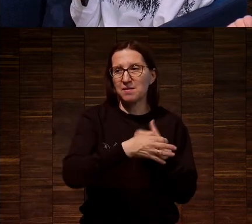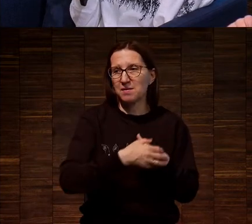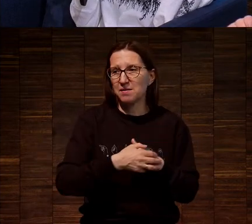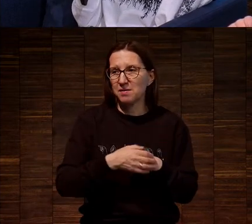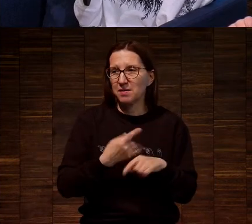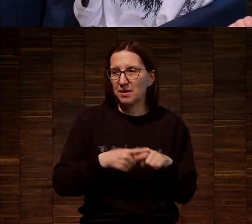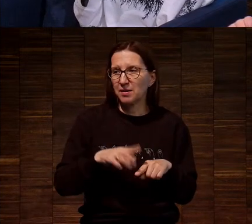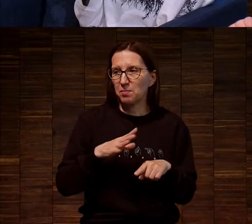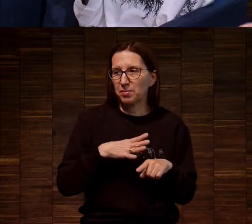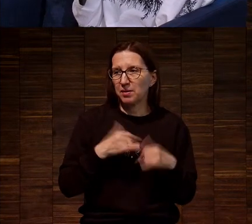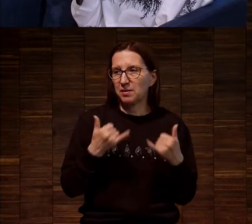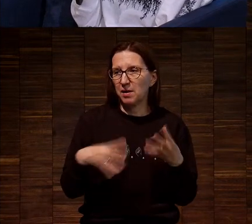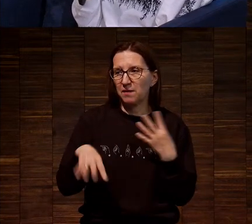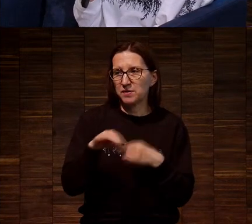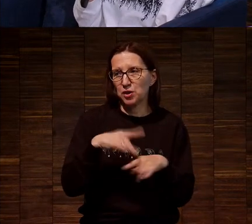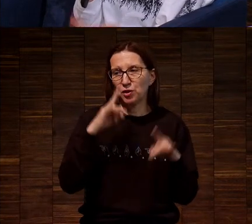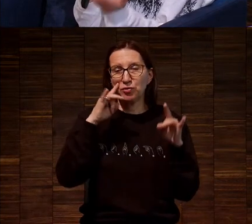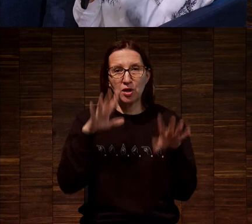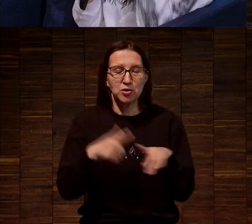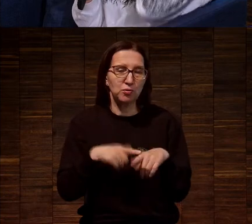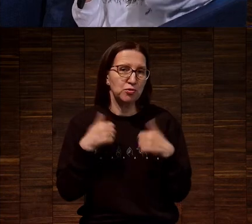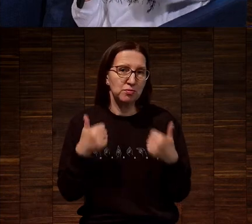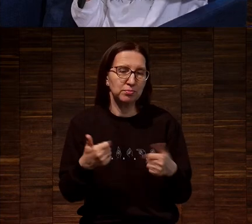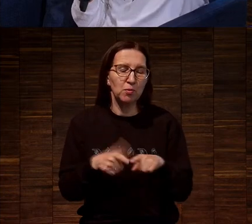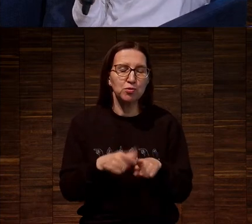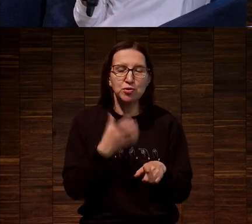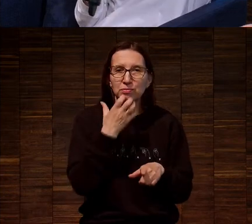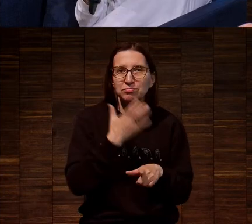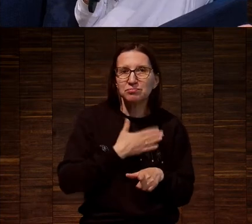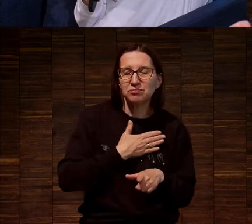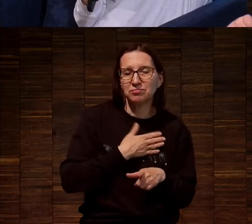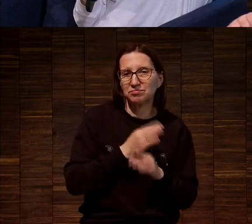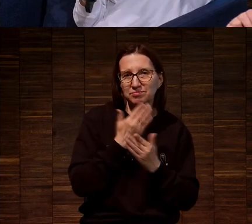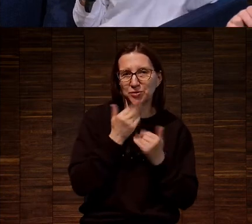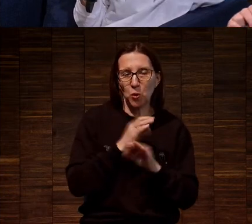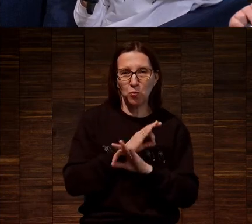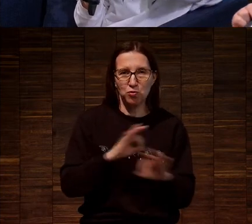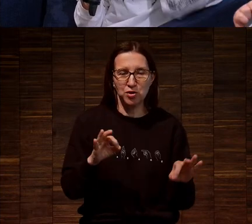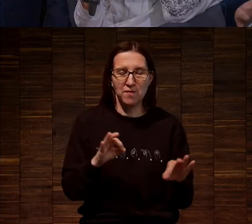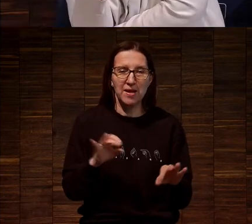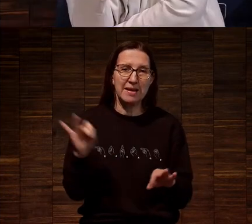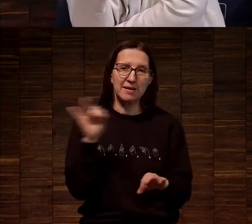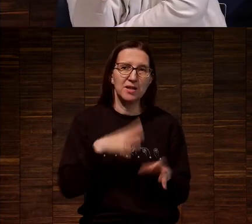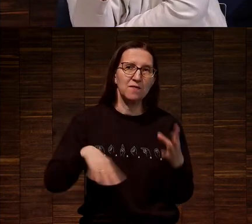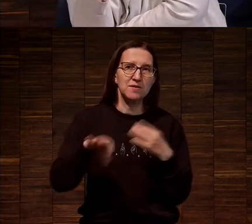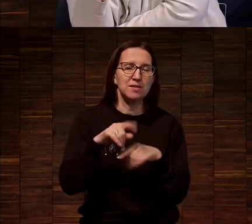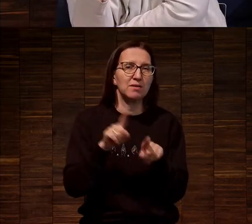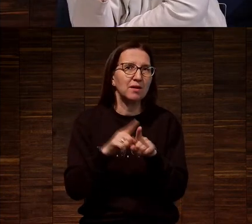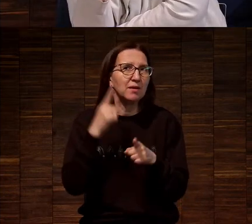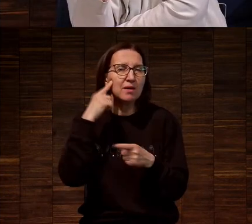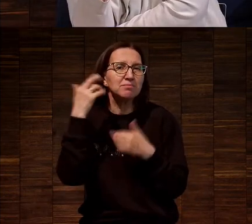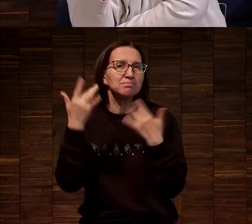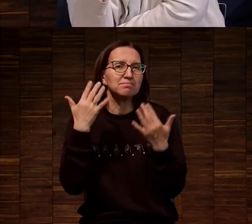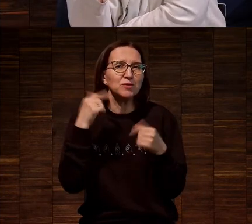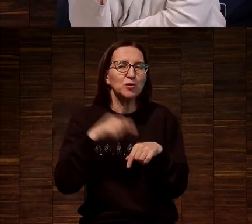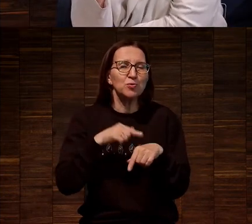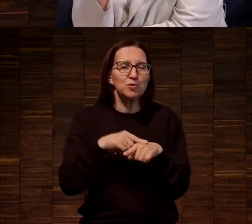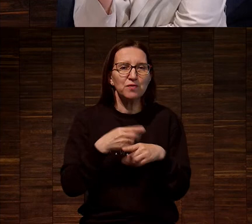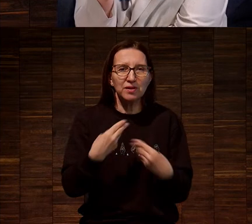Вот это было для всех неожиданно, очень здорово, тепло и душевно. Да, вся компания перенеслась в такие времена,